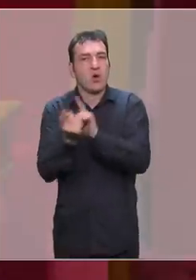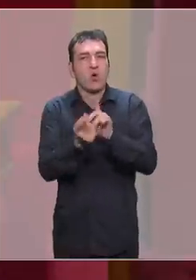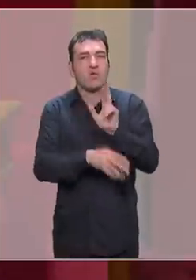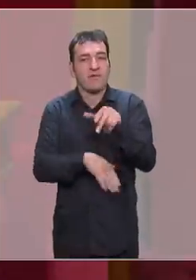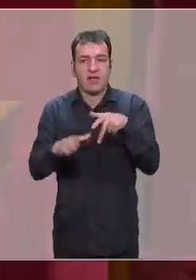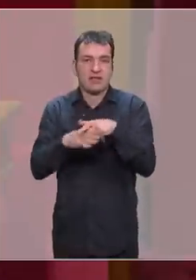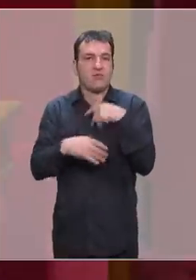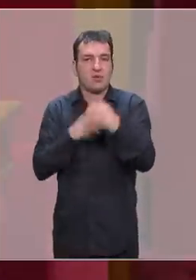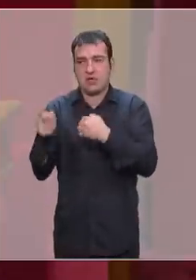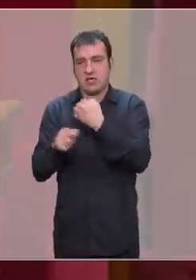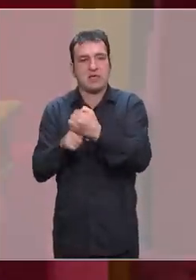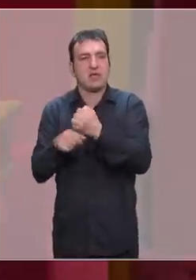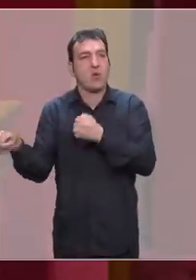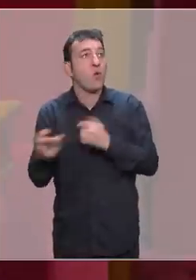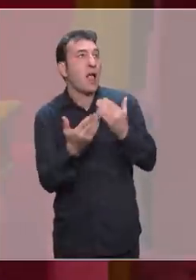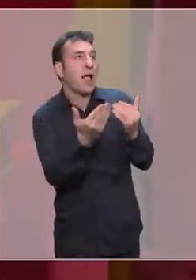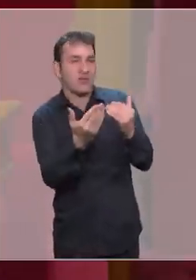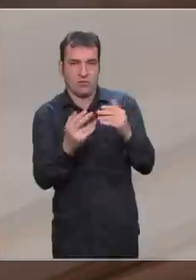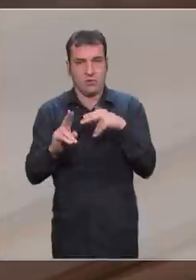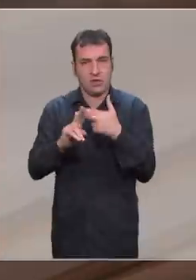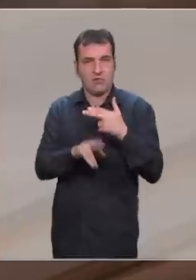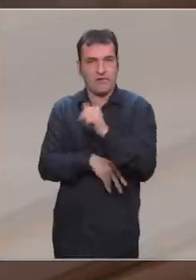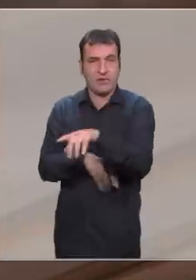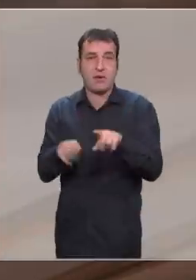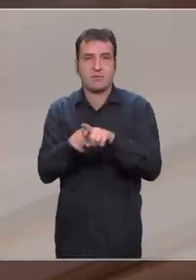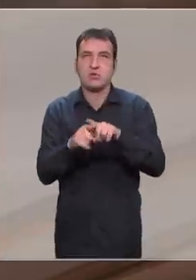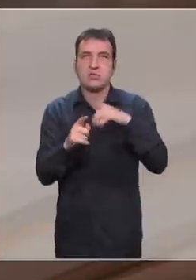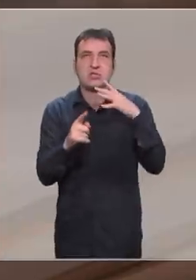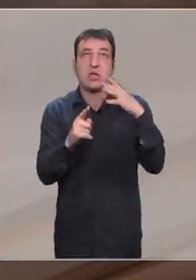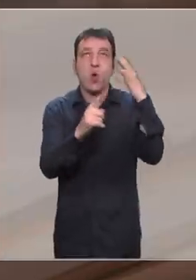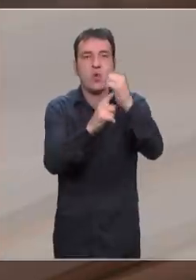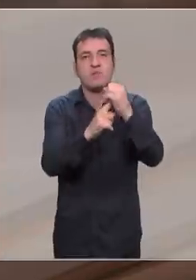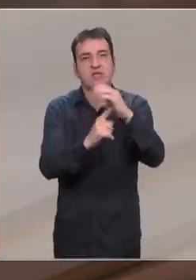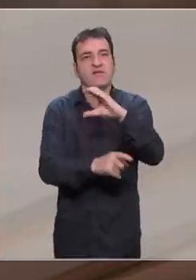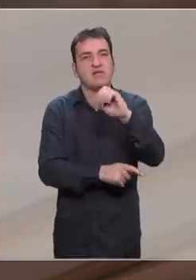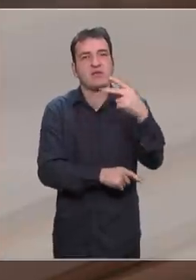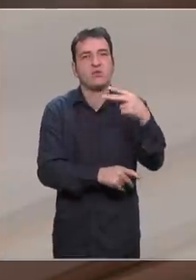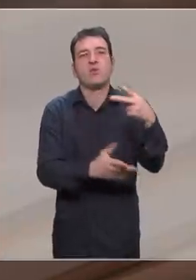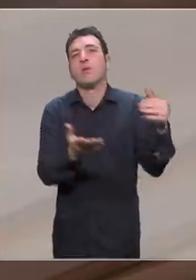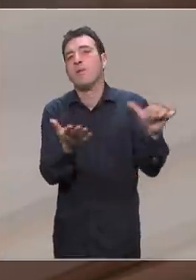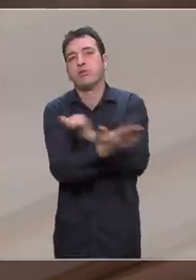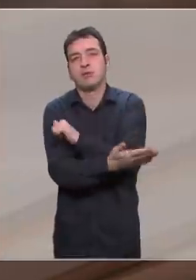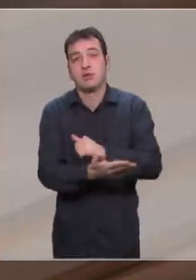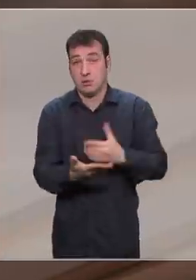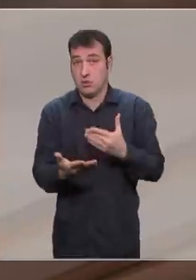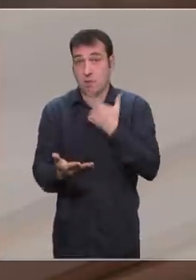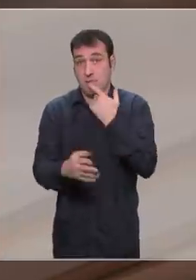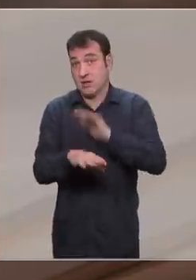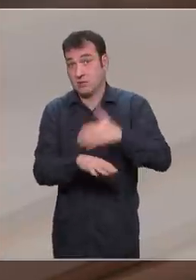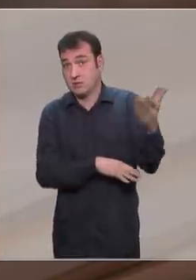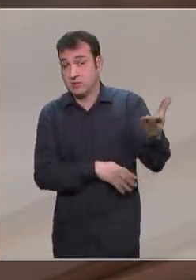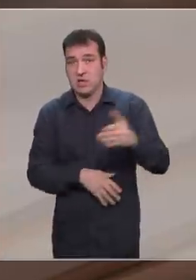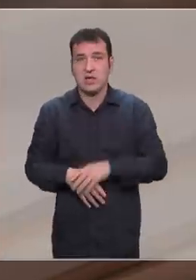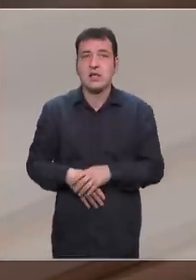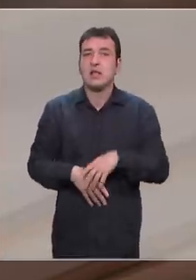l'année, mais aussi plus largement à cette ambition de décarbonation, parce que c'est bien de ça dont nous parlons, améliorer effectivement la vie des